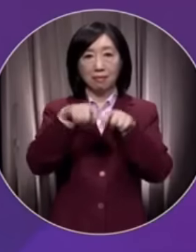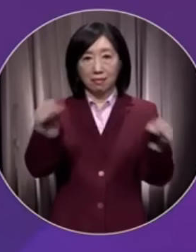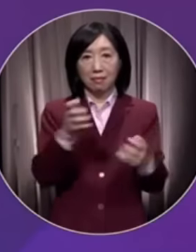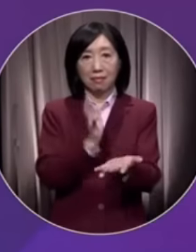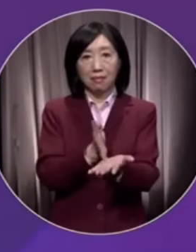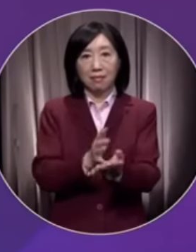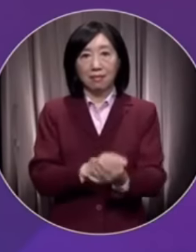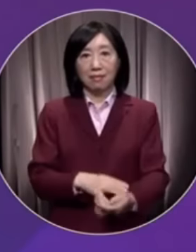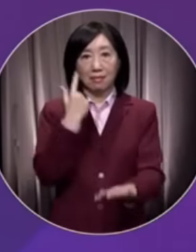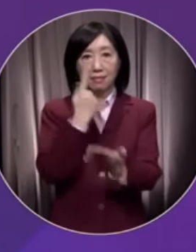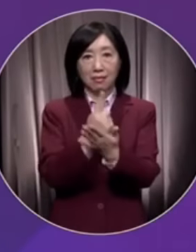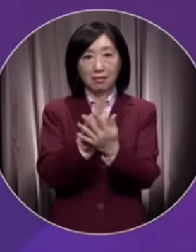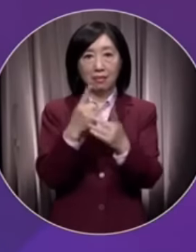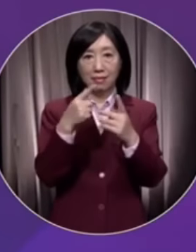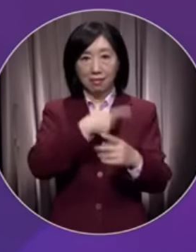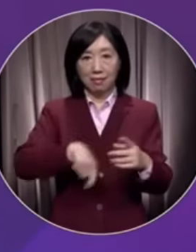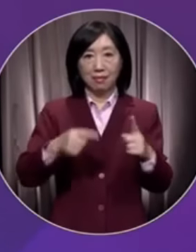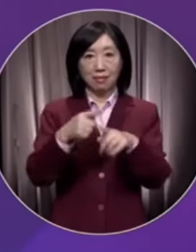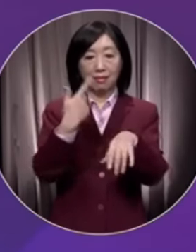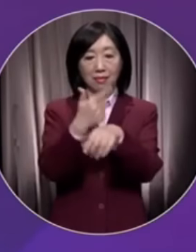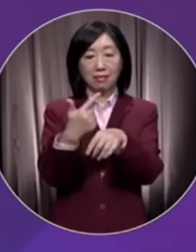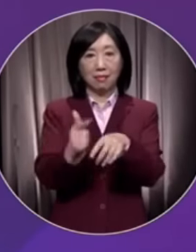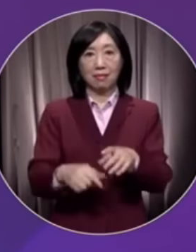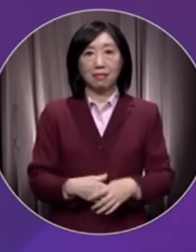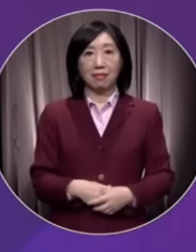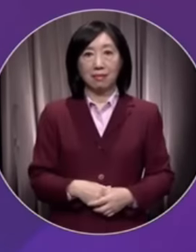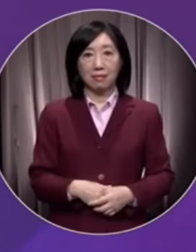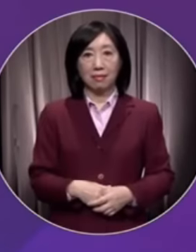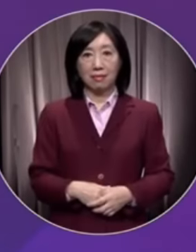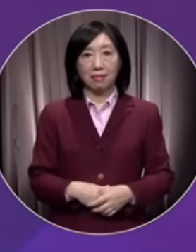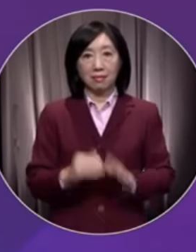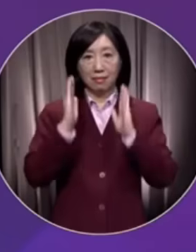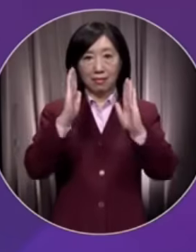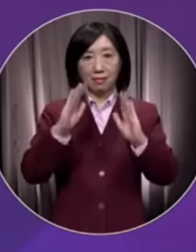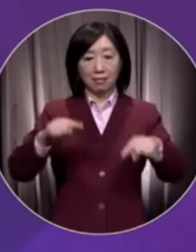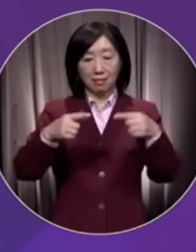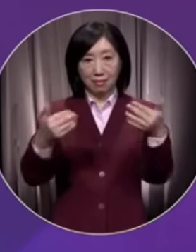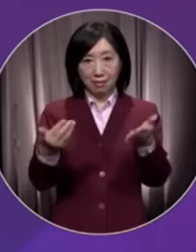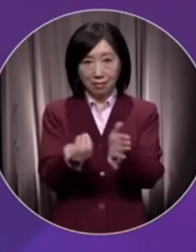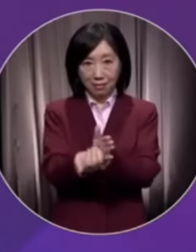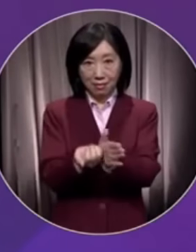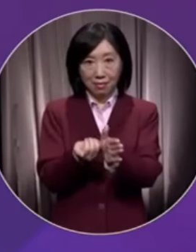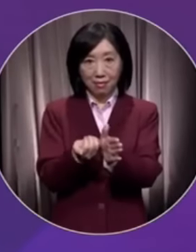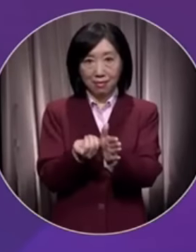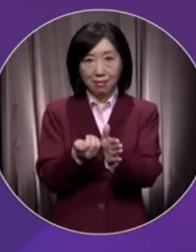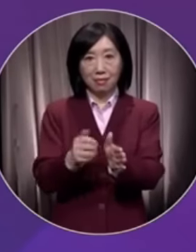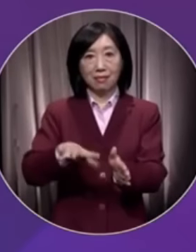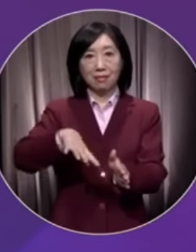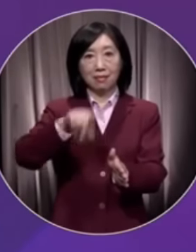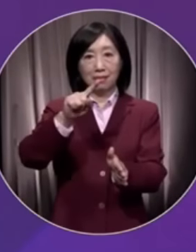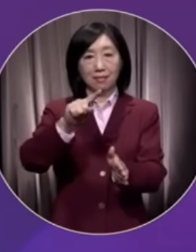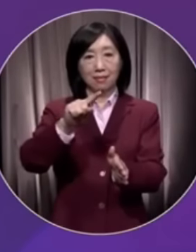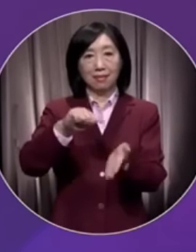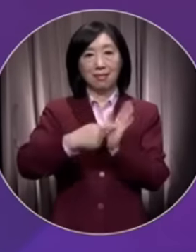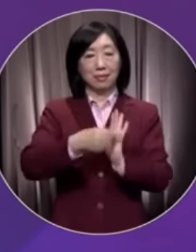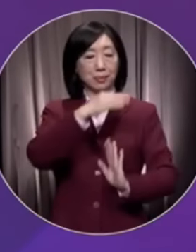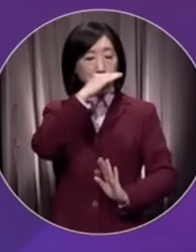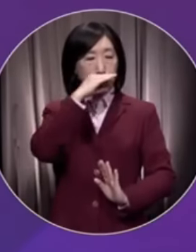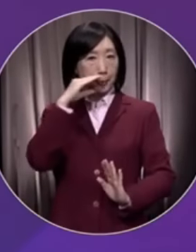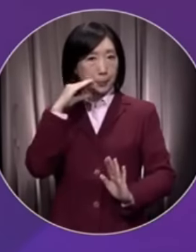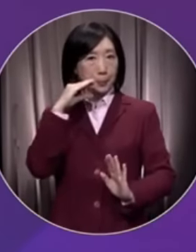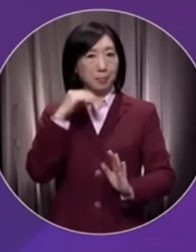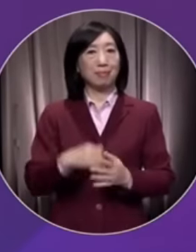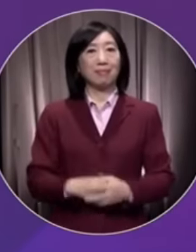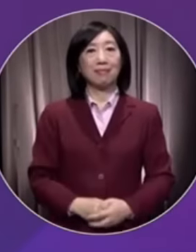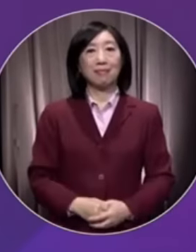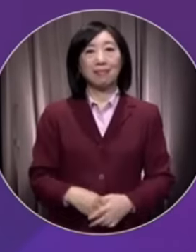每个候选人会有6分钟的时间。好，在正式辩论之前，我们还是先展现一下君子风度，请